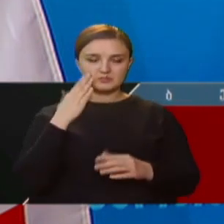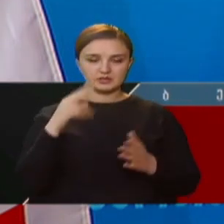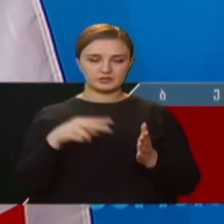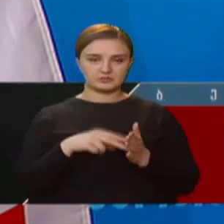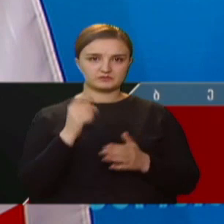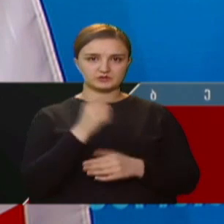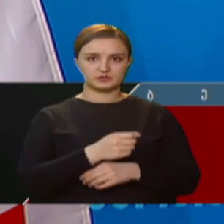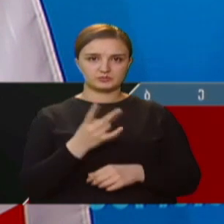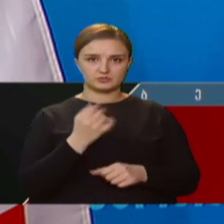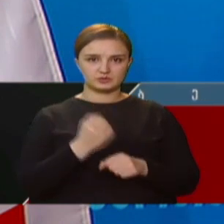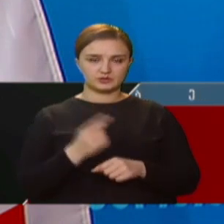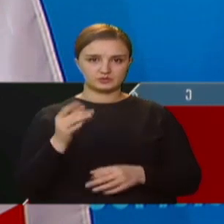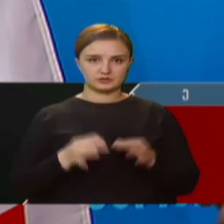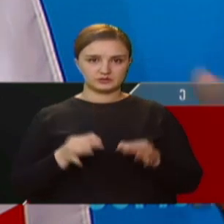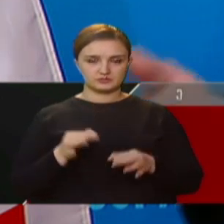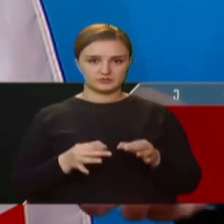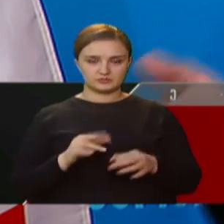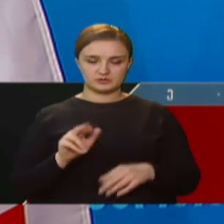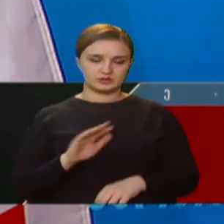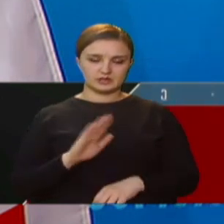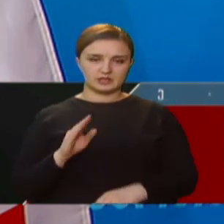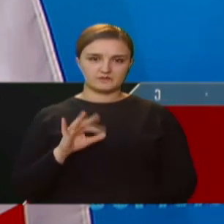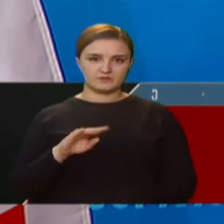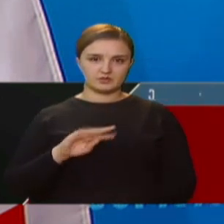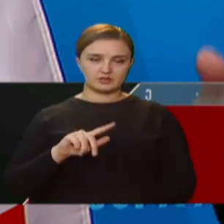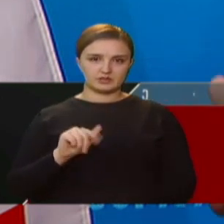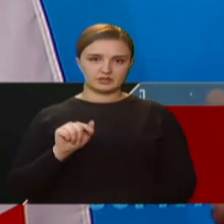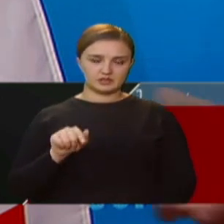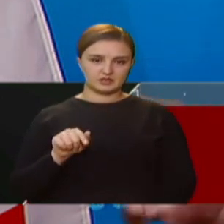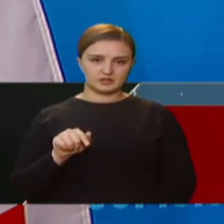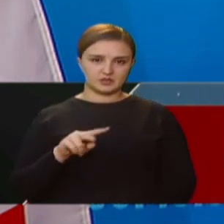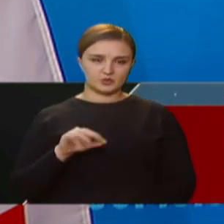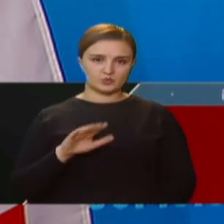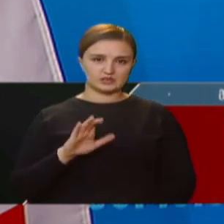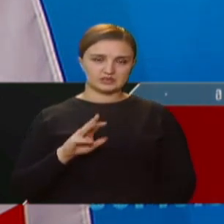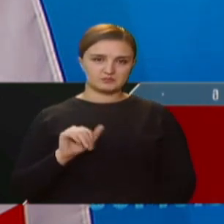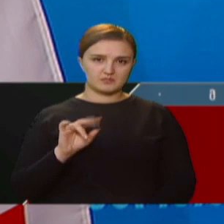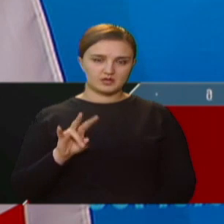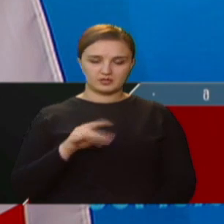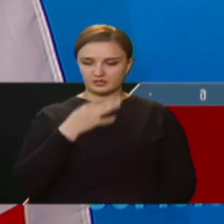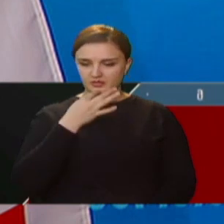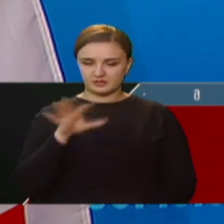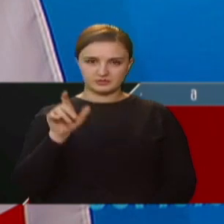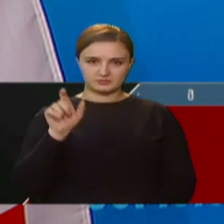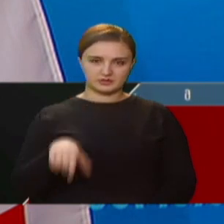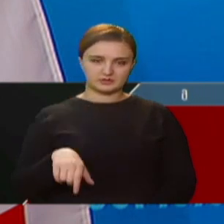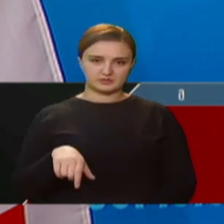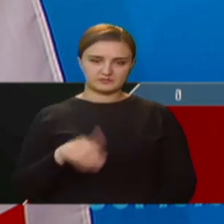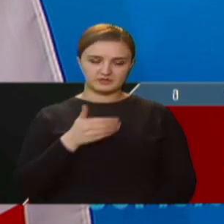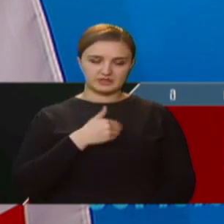უნდა გააკეთოს სასამართლომ და არა ფოტიგამ, გლუქსმანმა თუ ლუქსმანმა ნებისმიერმა ადამიანმა,